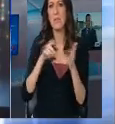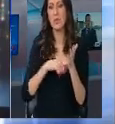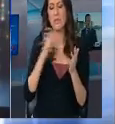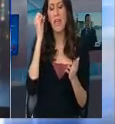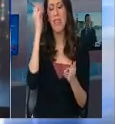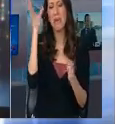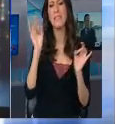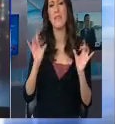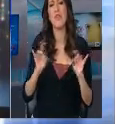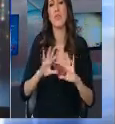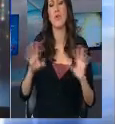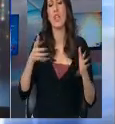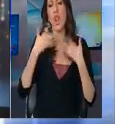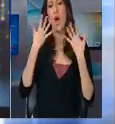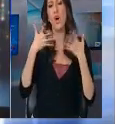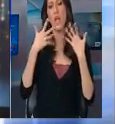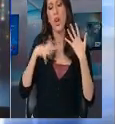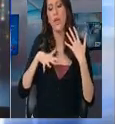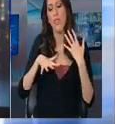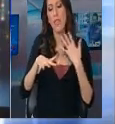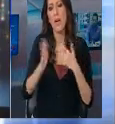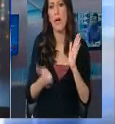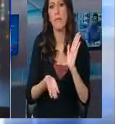λιτότητας, σημειώνοντας πως